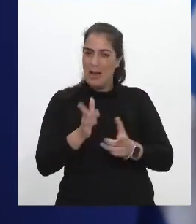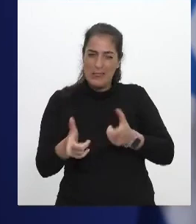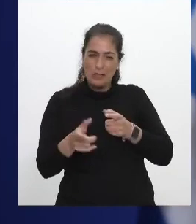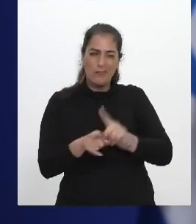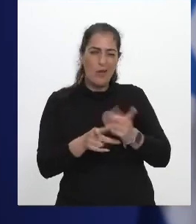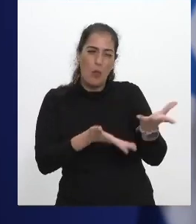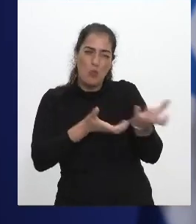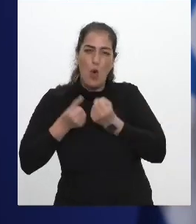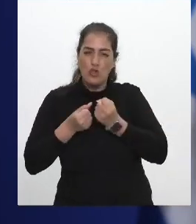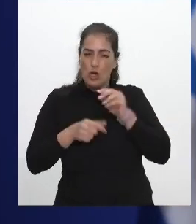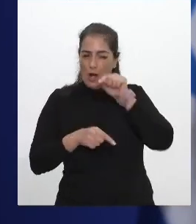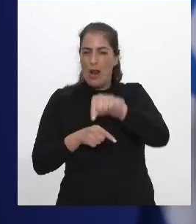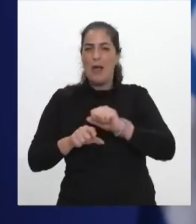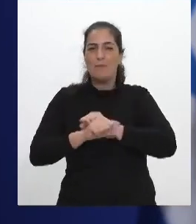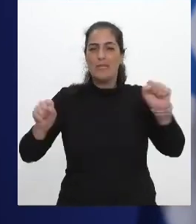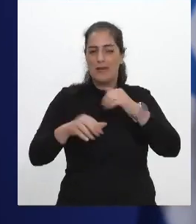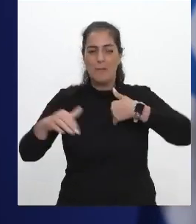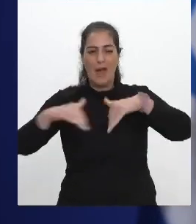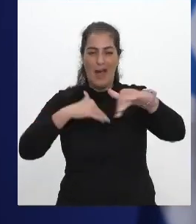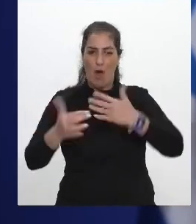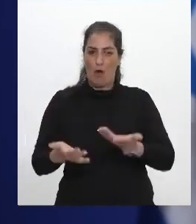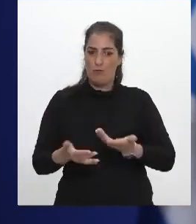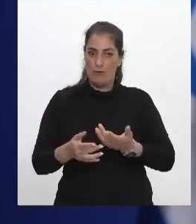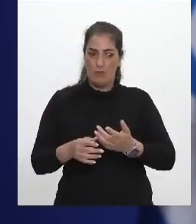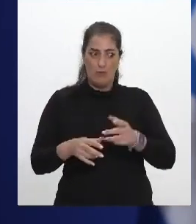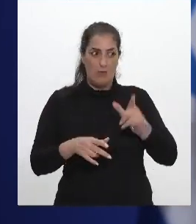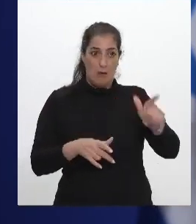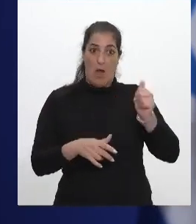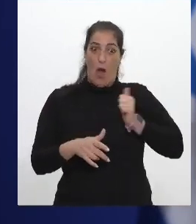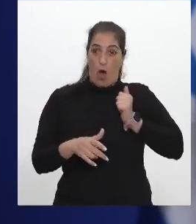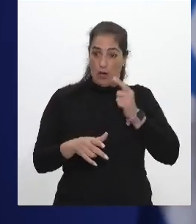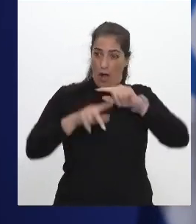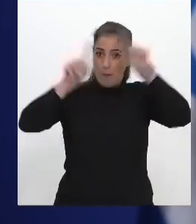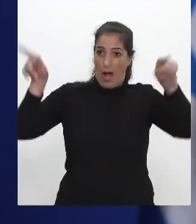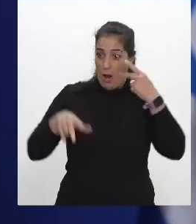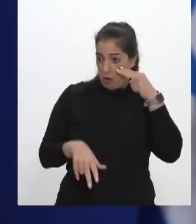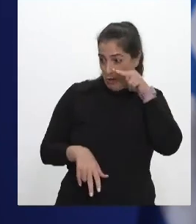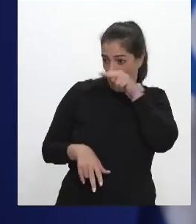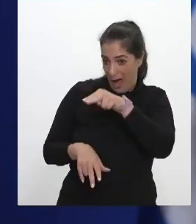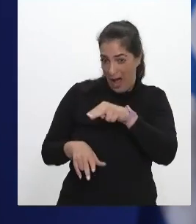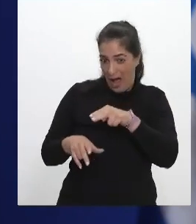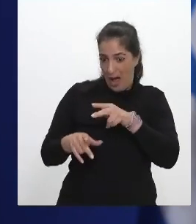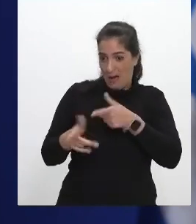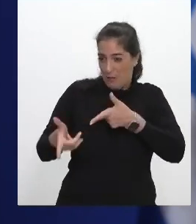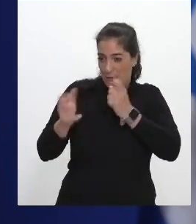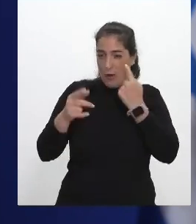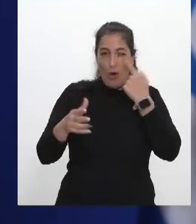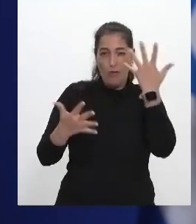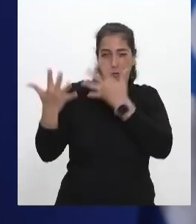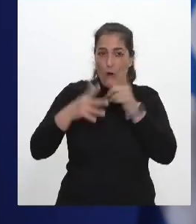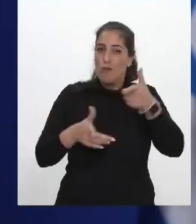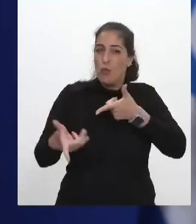מטענים ברחובות בתוך הסיטואציה הזאת עמד לוחם בחלון עם ראייה מוגבלת הוא שגע הוא ירה